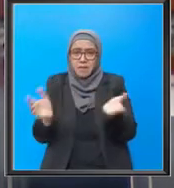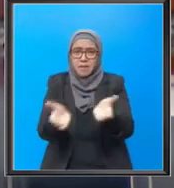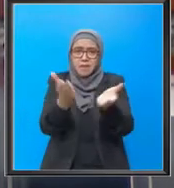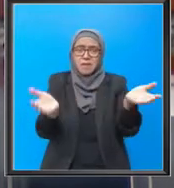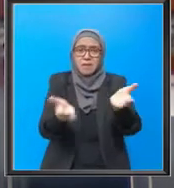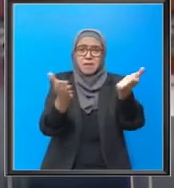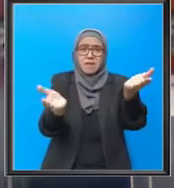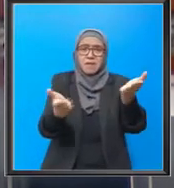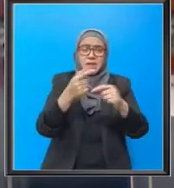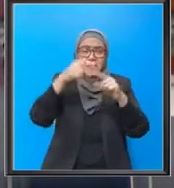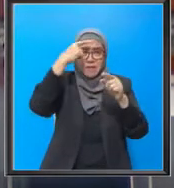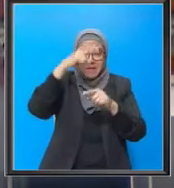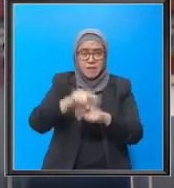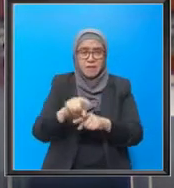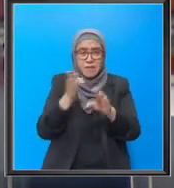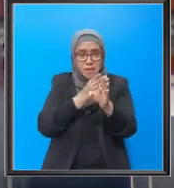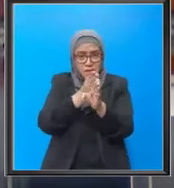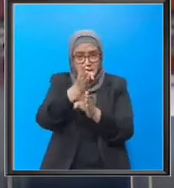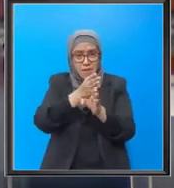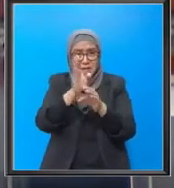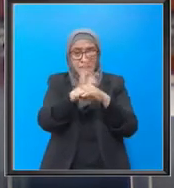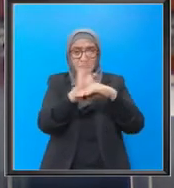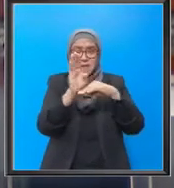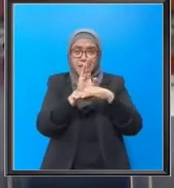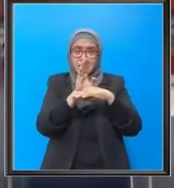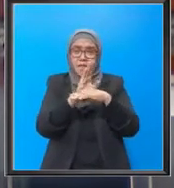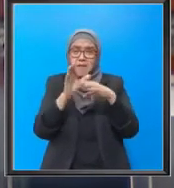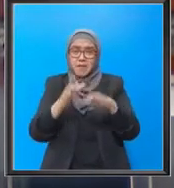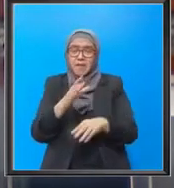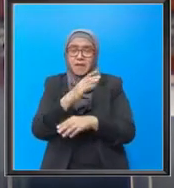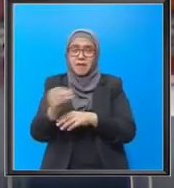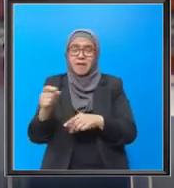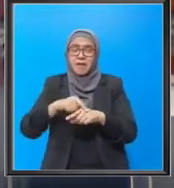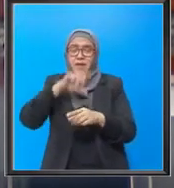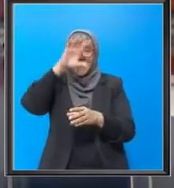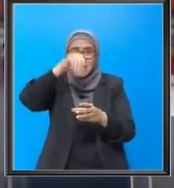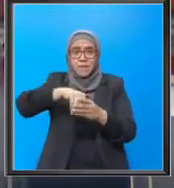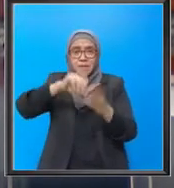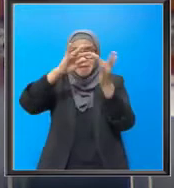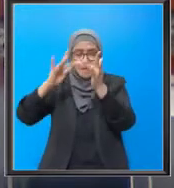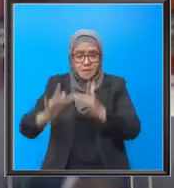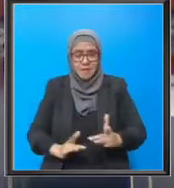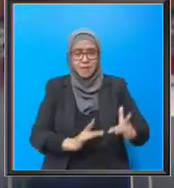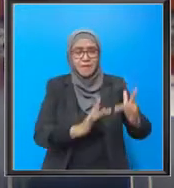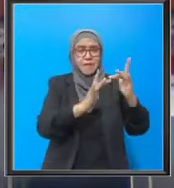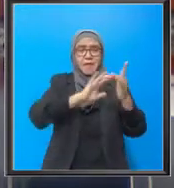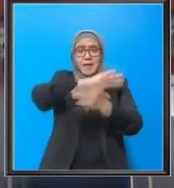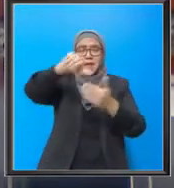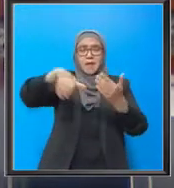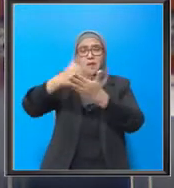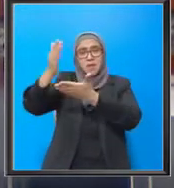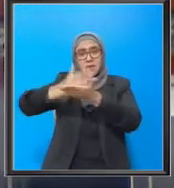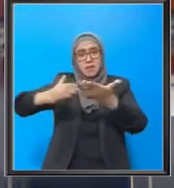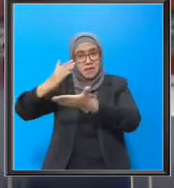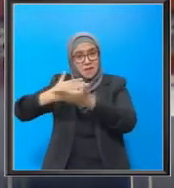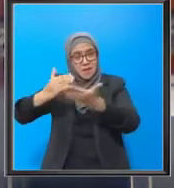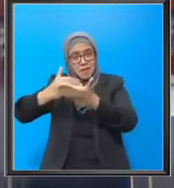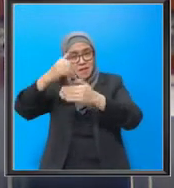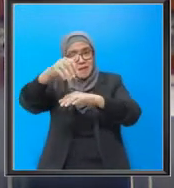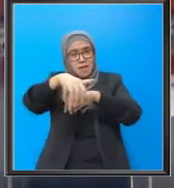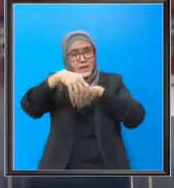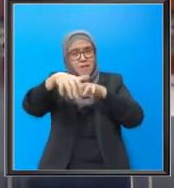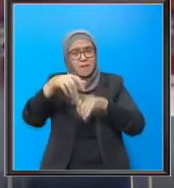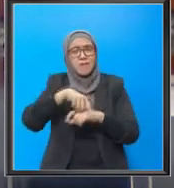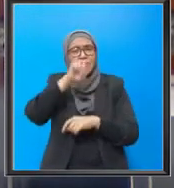negro berasaskan semua igbt dan dalam rangkaian ini semua sektor pertanian soalan saya apakah insentif